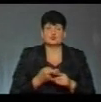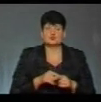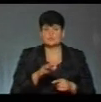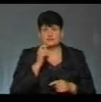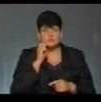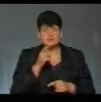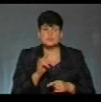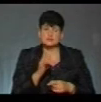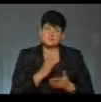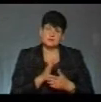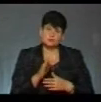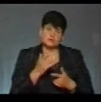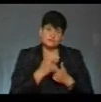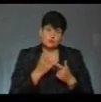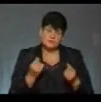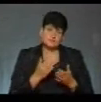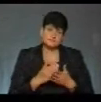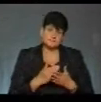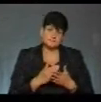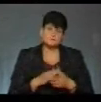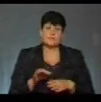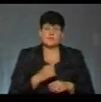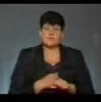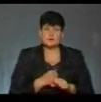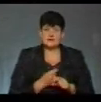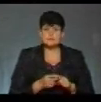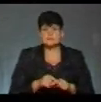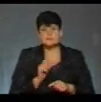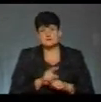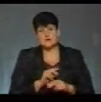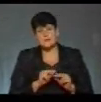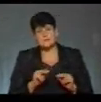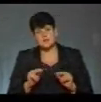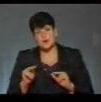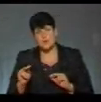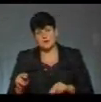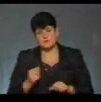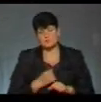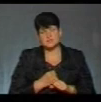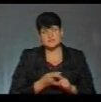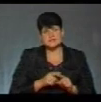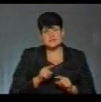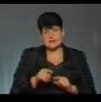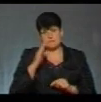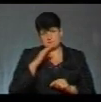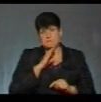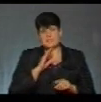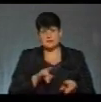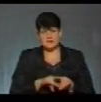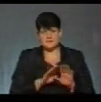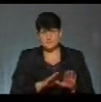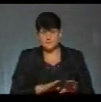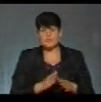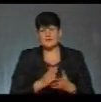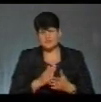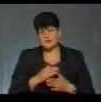дитини має бути ця інформація вже наявна, пропрацьована. І це завдання і педагогів це робити, і батьків. Тому що є діти, які